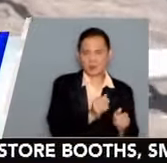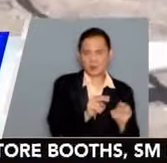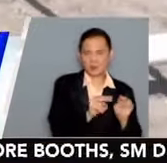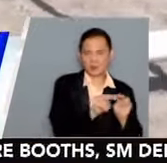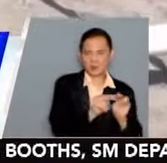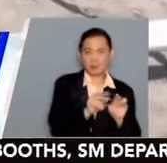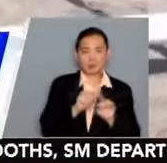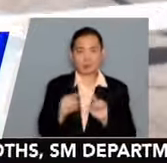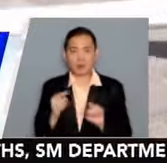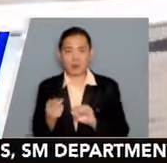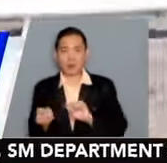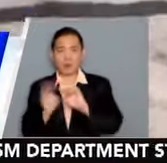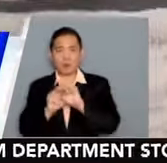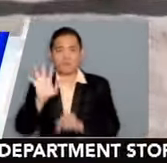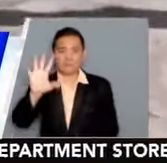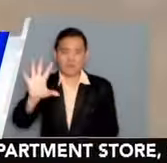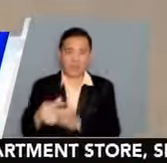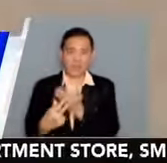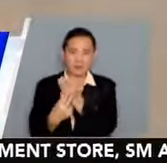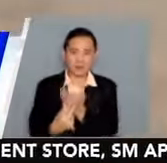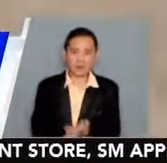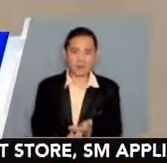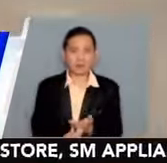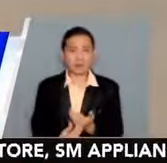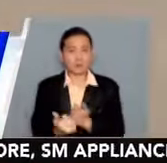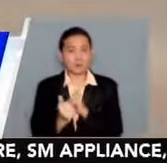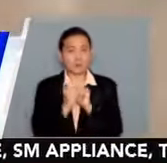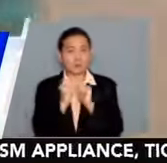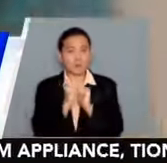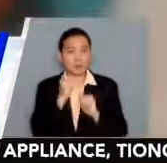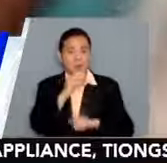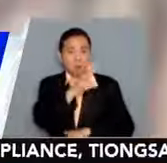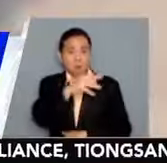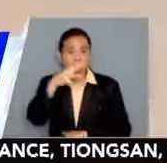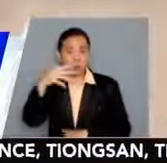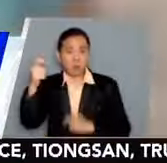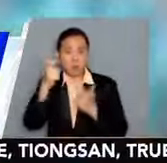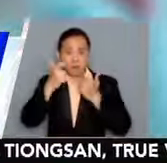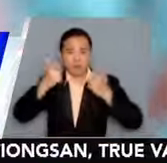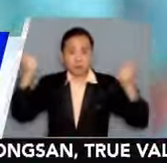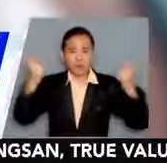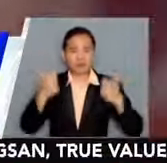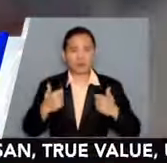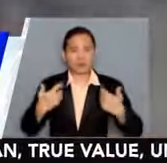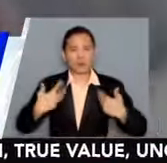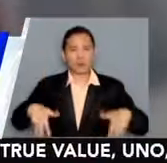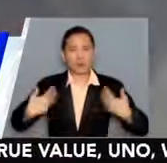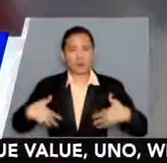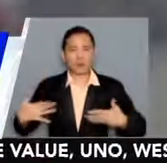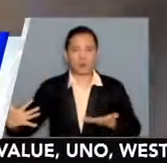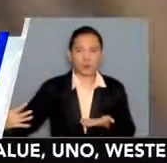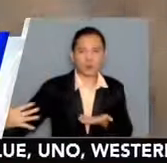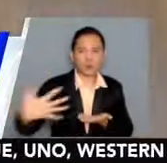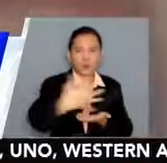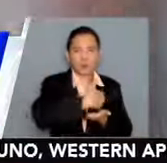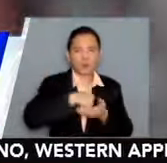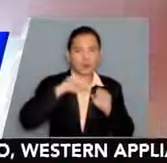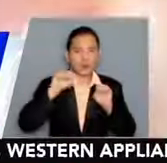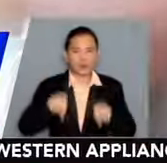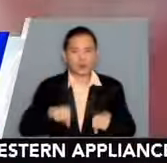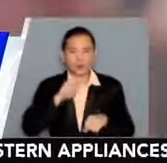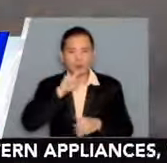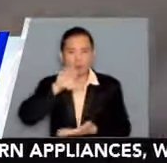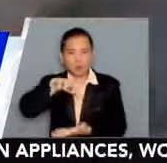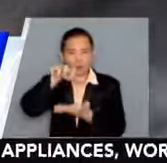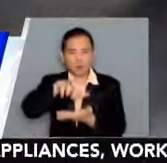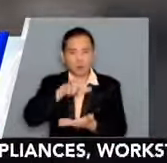peak season ngayon ng malalaking pusit. Sinyalis din daw yan na mayaman ang marine habitat sa lugar. Mahigpit naman ang